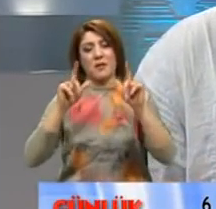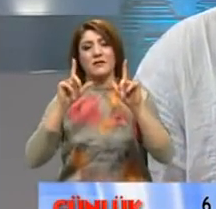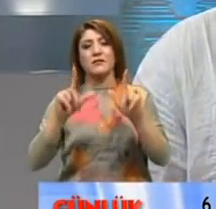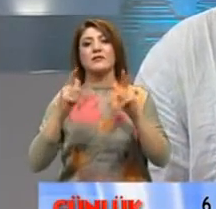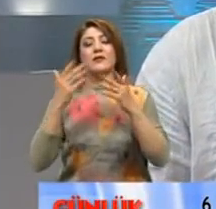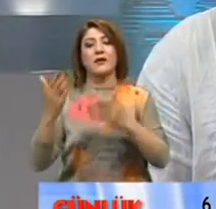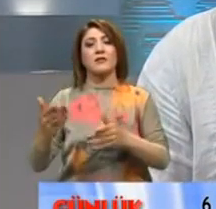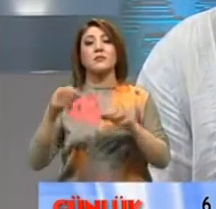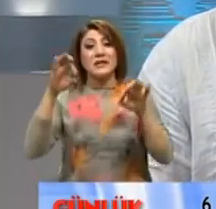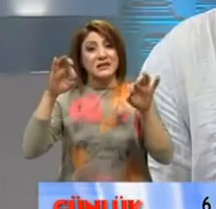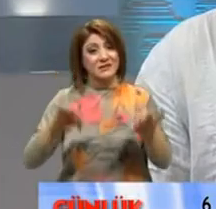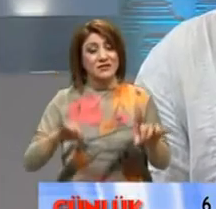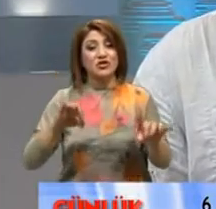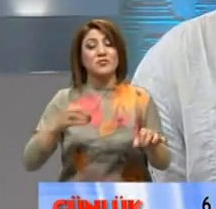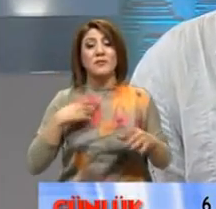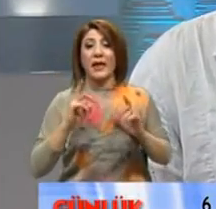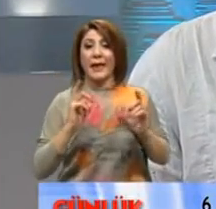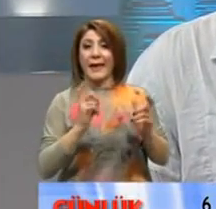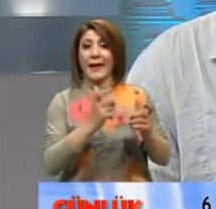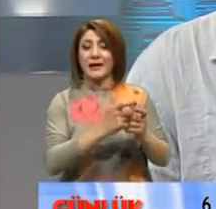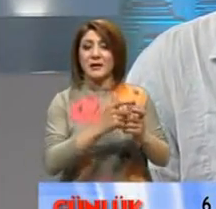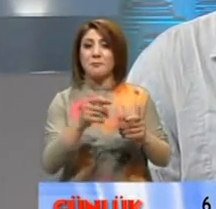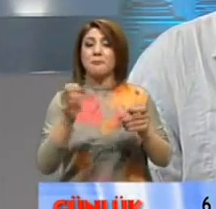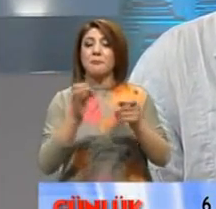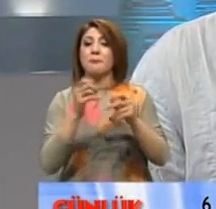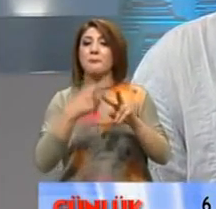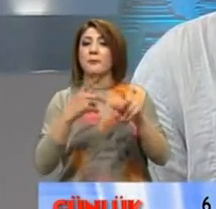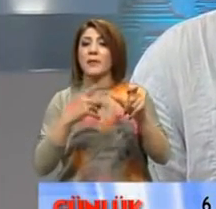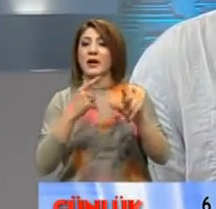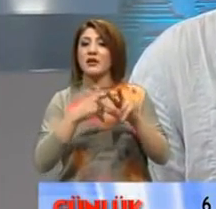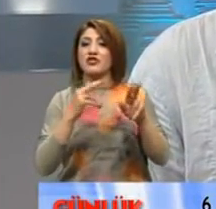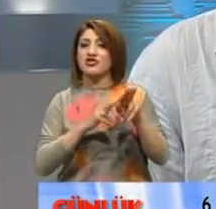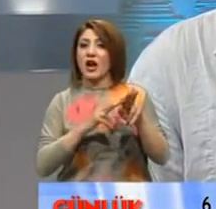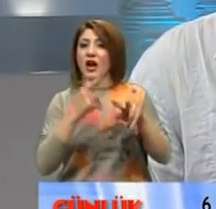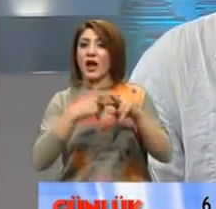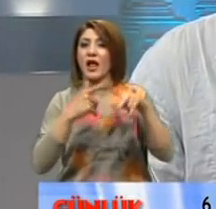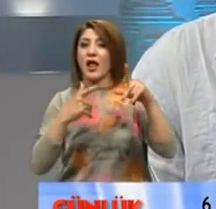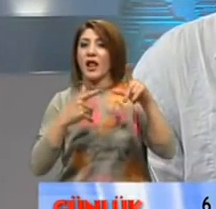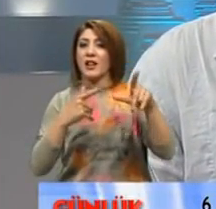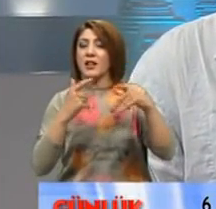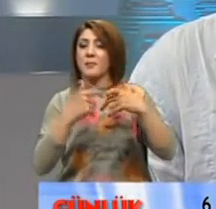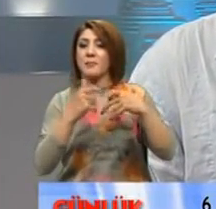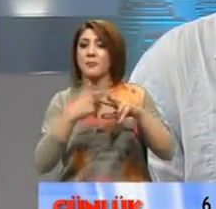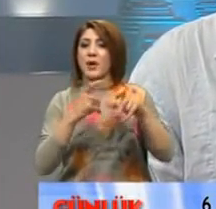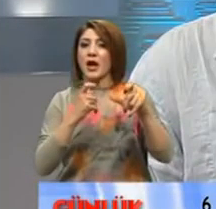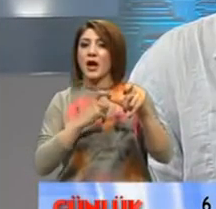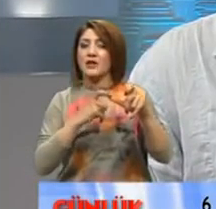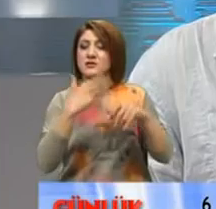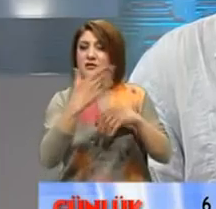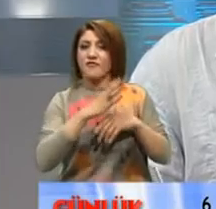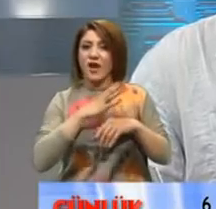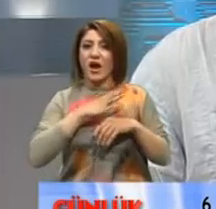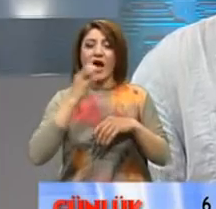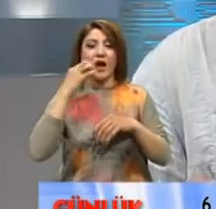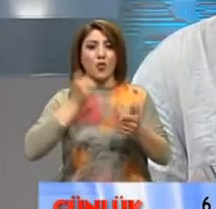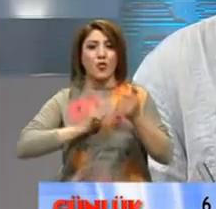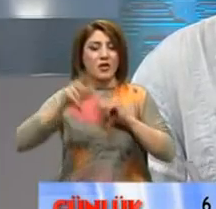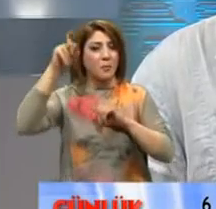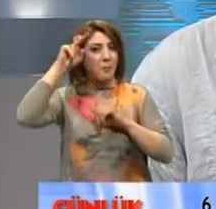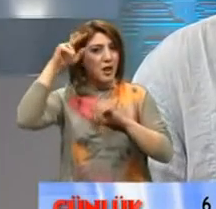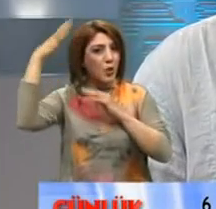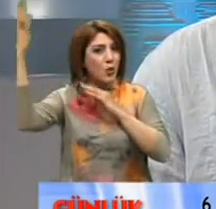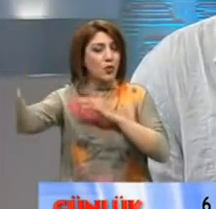var. Ve şu anda zaten ekibimizde Başak Alpas var. Ankara Üniversitesi'nde psikolog kendisi. O da ünlü uyumu çalışıyordu. Ve aynı zamanda